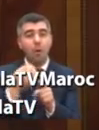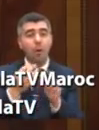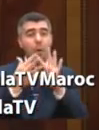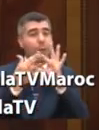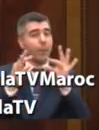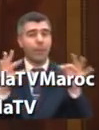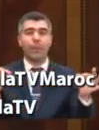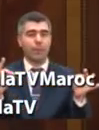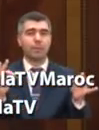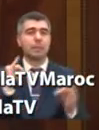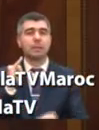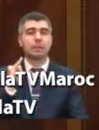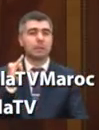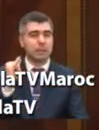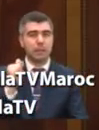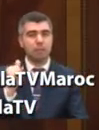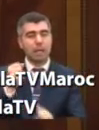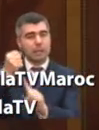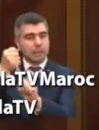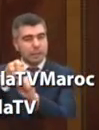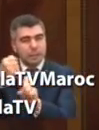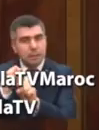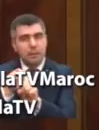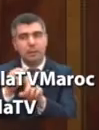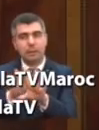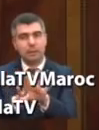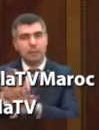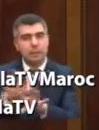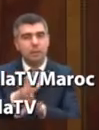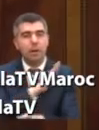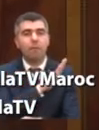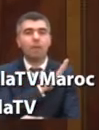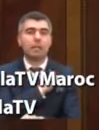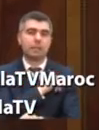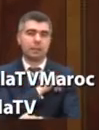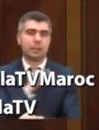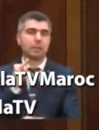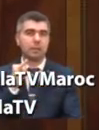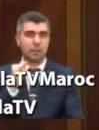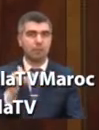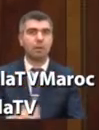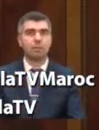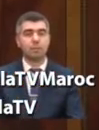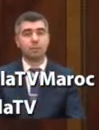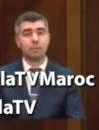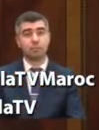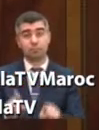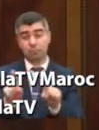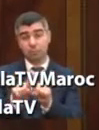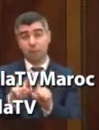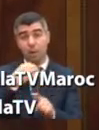التضحيات ولسلسلة من العطاءات التي قدمها الشعب الفلسطيني. كيف لهؤلاء أن